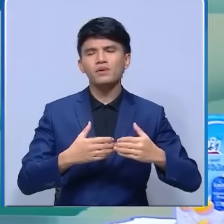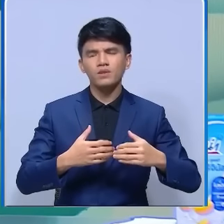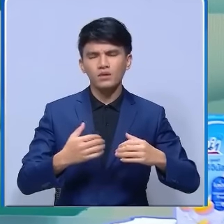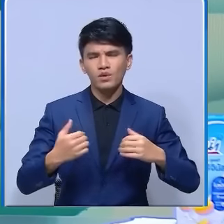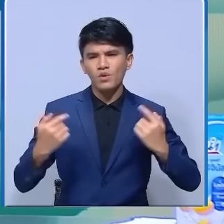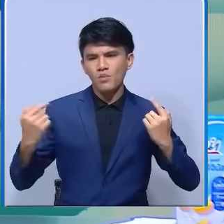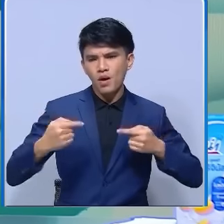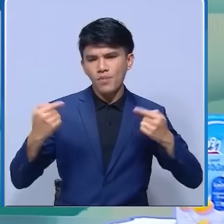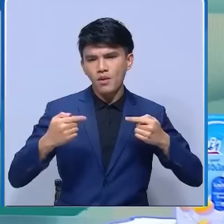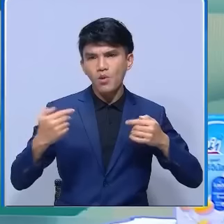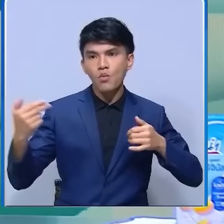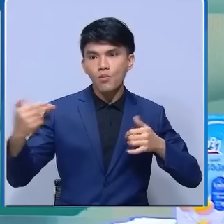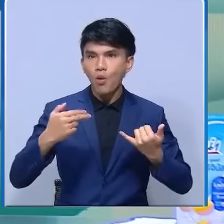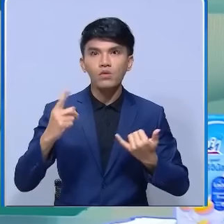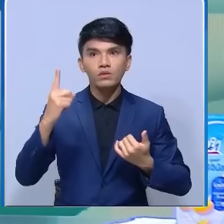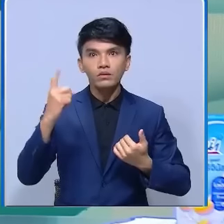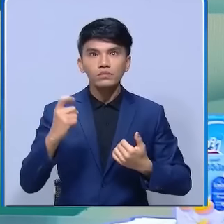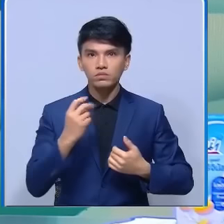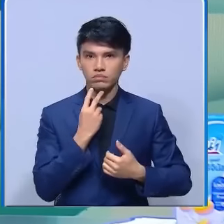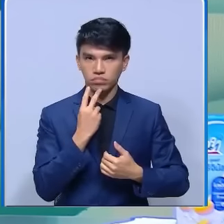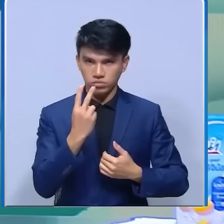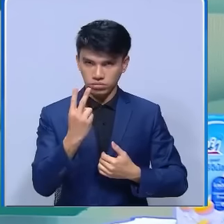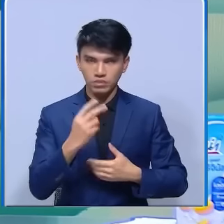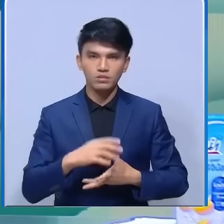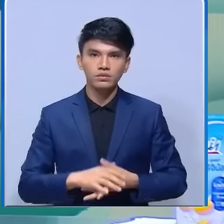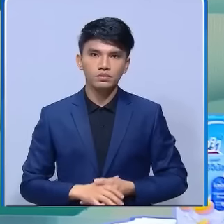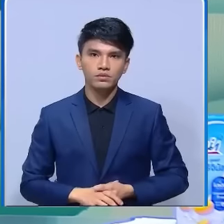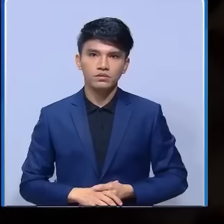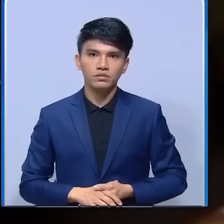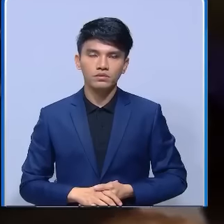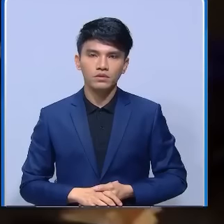เจอทางฝั่งนั้นยิงเสียชีวิตเดี๋ยวไปดูนาทีเกิดเหตุกันหน่อยนะครับ